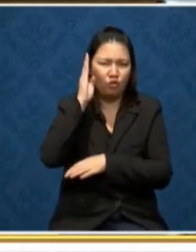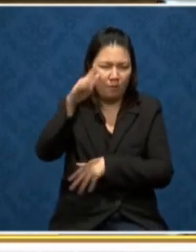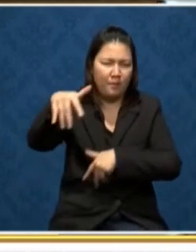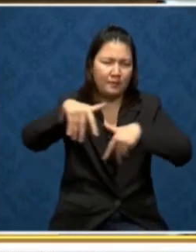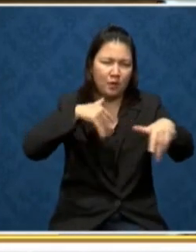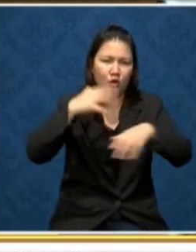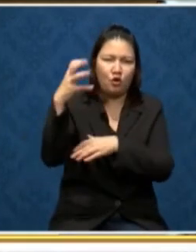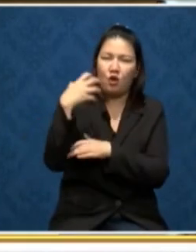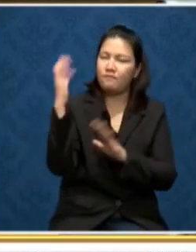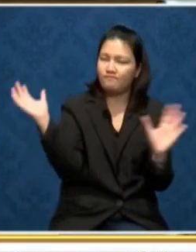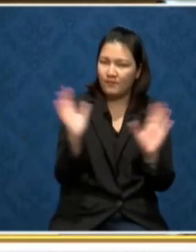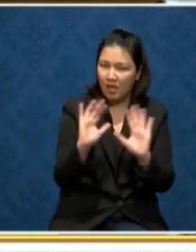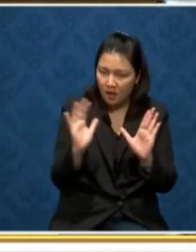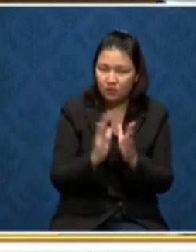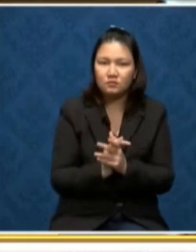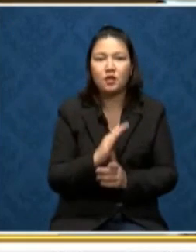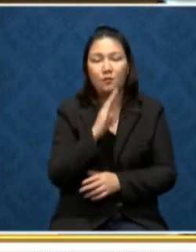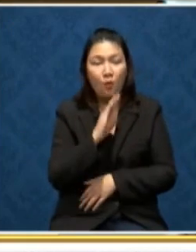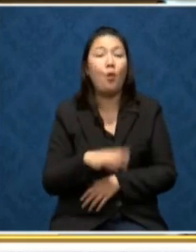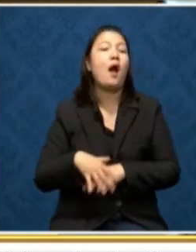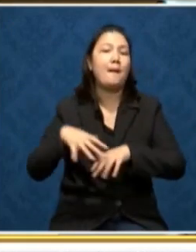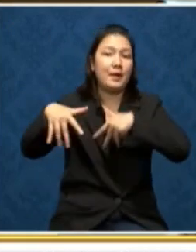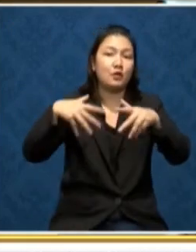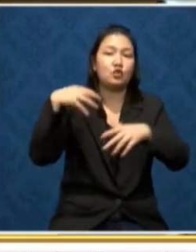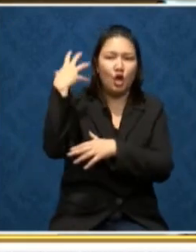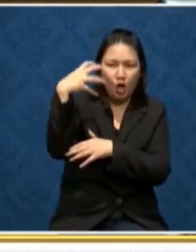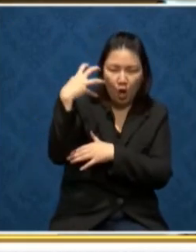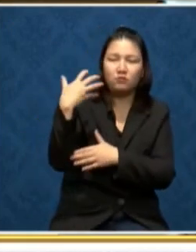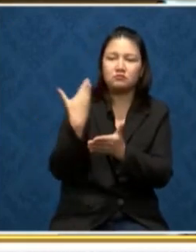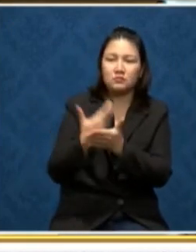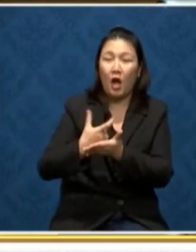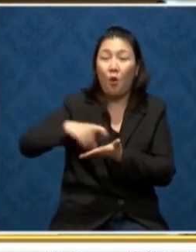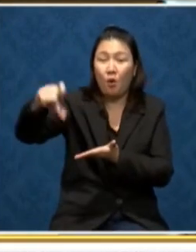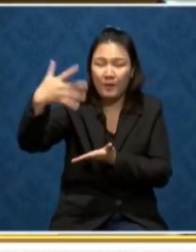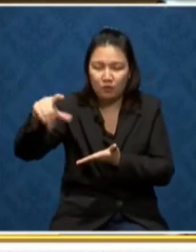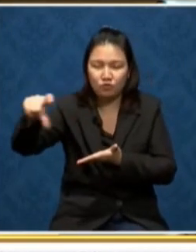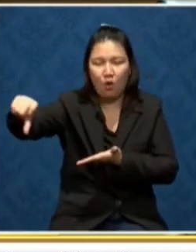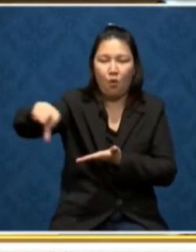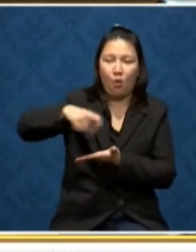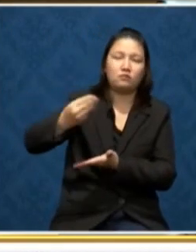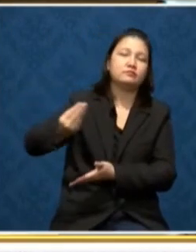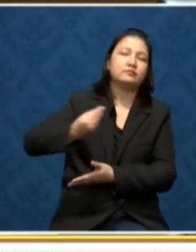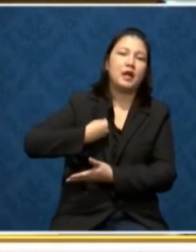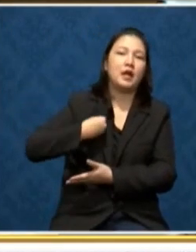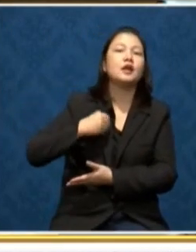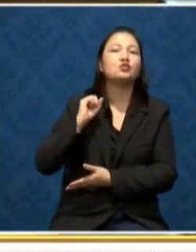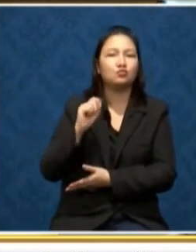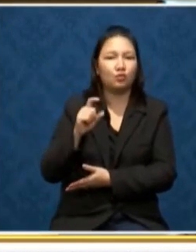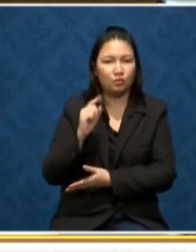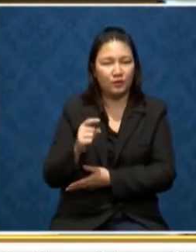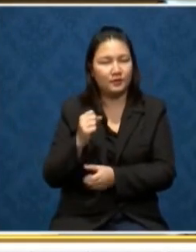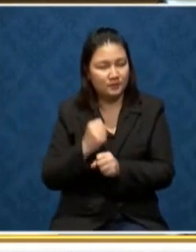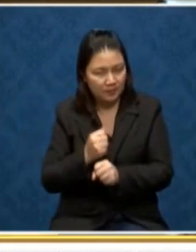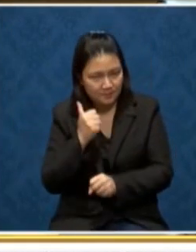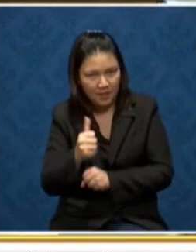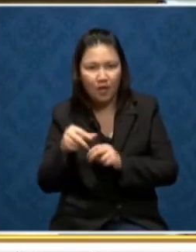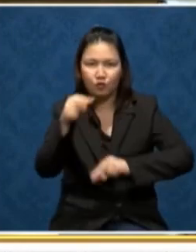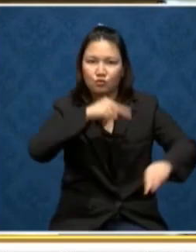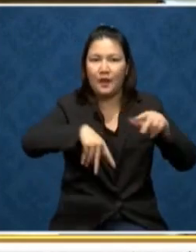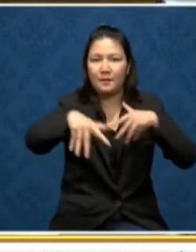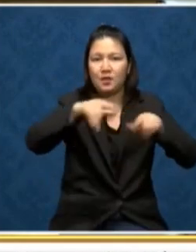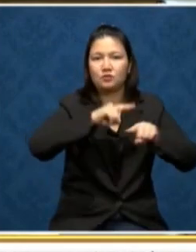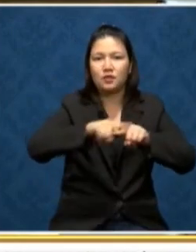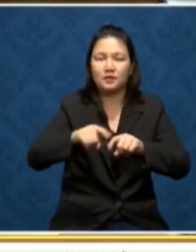กและประชาชนทโดนหลอกต้องได้เงินคืนต้องกุ้มคลองชีวิตและทรบสินของประชาชนไว้ให้ได้ครับขอบ